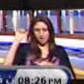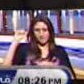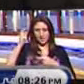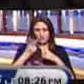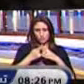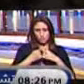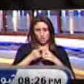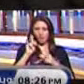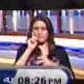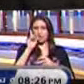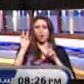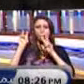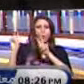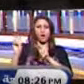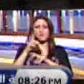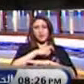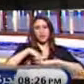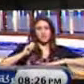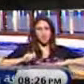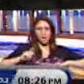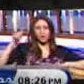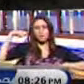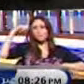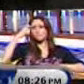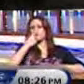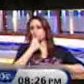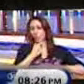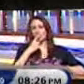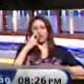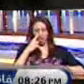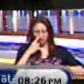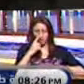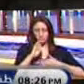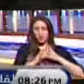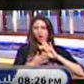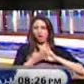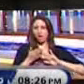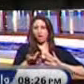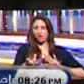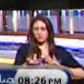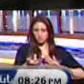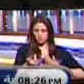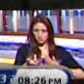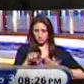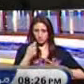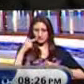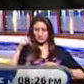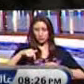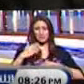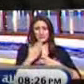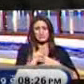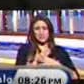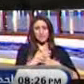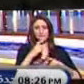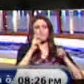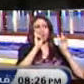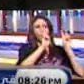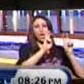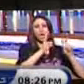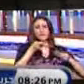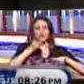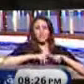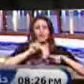البرلمانية، ورئاسة الجمهورية قالت إنها فعلا هتلتزم بهذا الحكم ولن تطعن عليه. السؤال، ليه تم الطعن على حكم